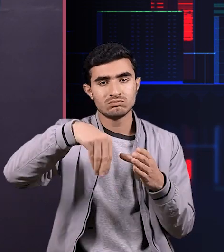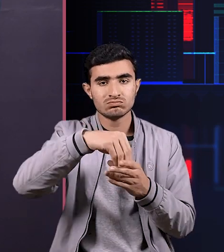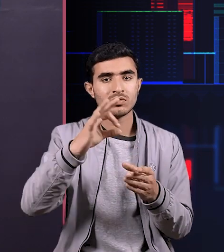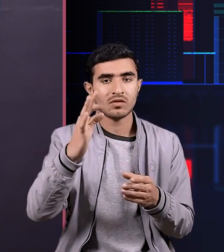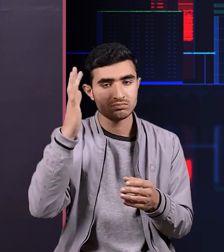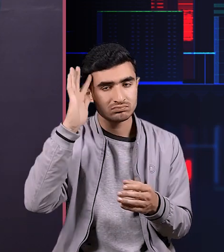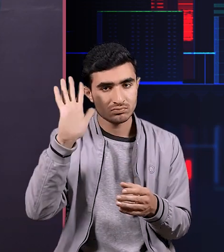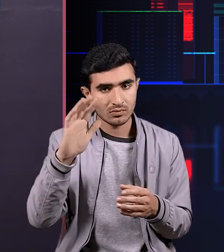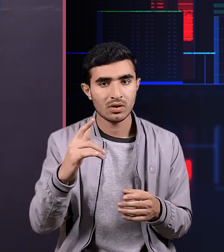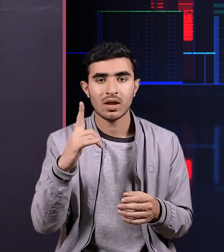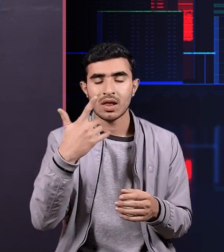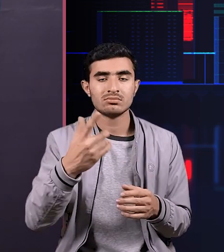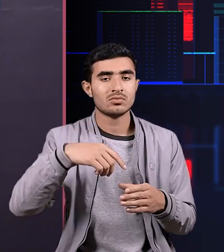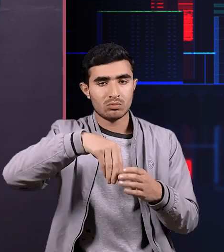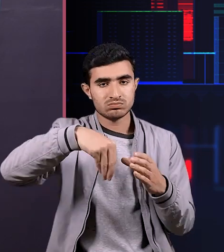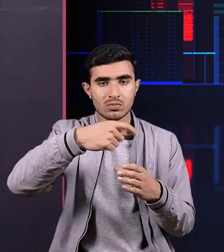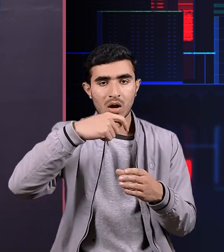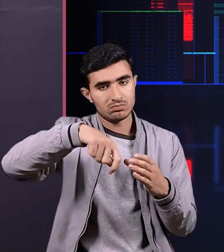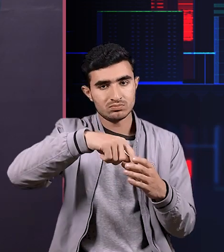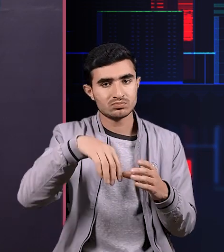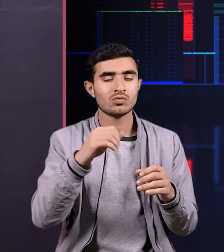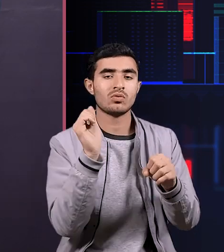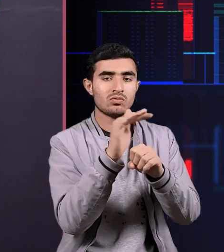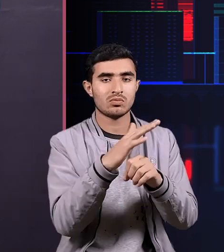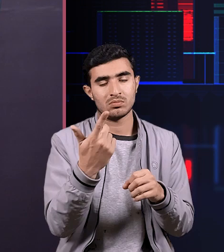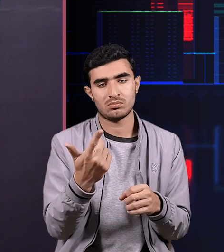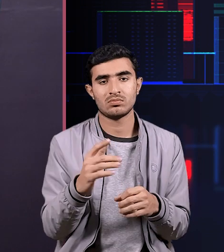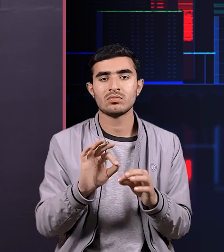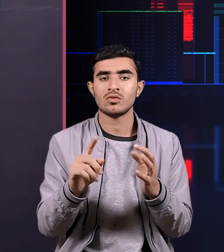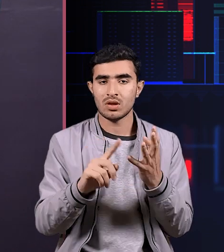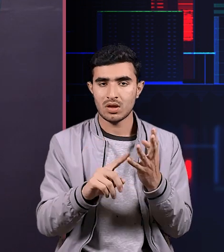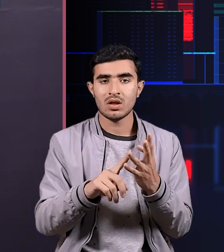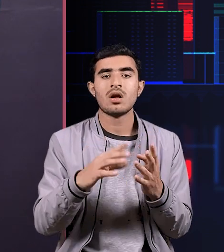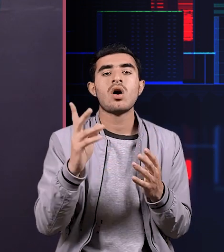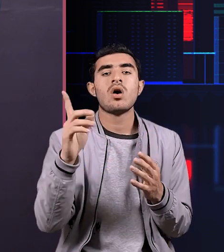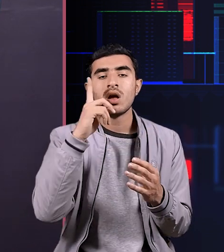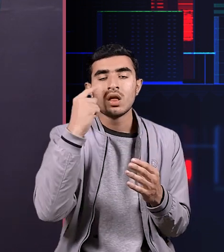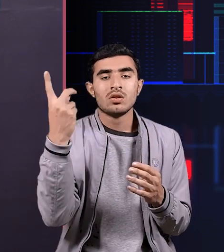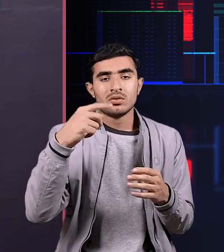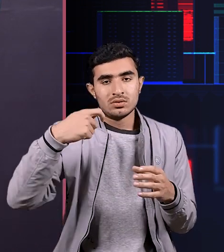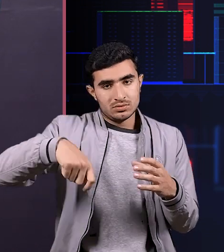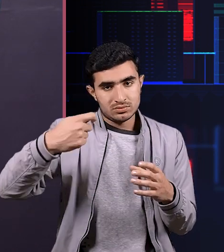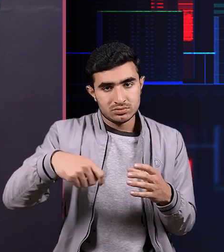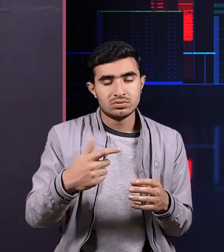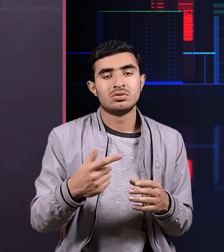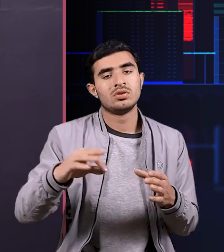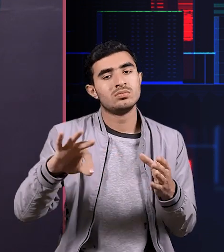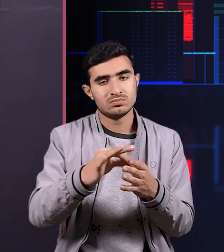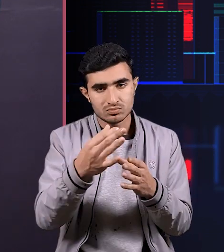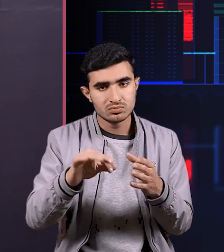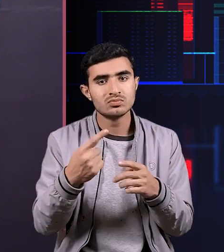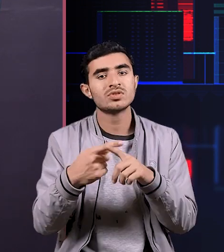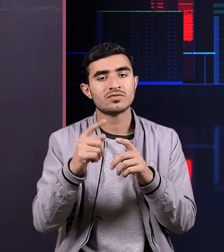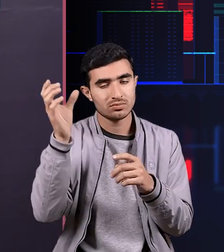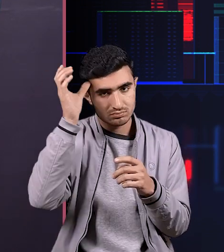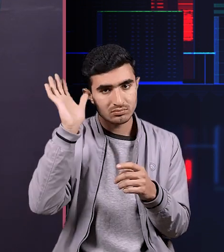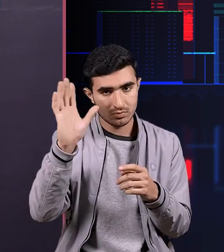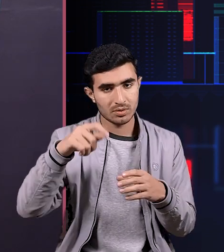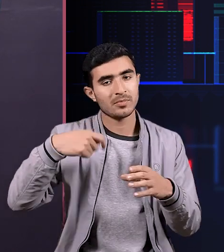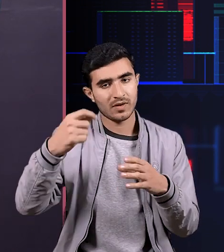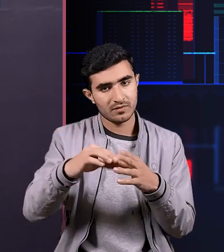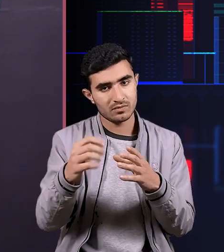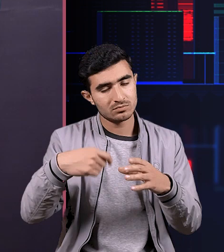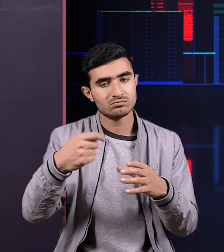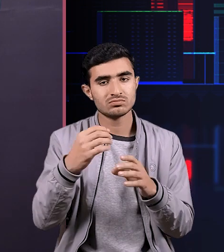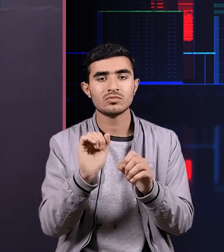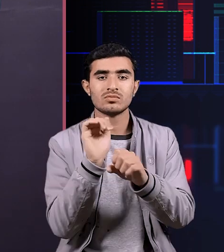है, इसमें वो ख़वातीन जो खाना बनाने में अच्छी हैं वो ऑनलाइन खाना बनाकर बेच सकती हैं। जिन लोगों को कपड़े सीने का या एम्ब्रॉयडरी का, या इसमें